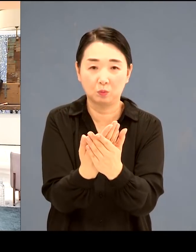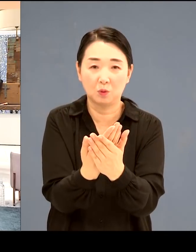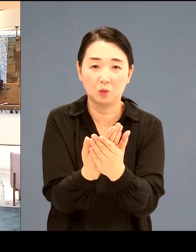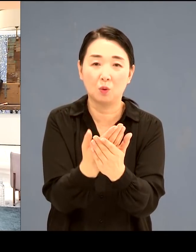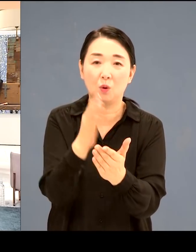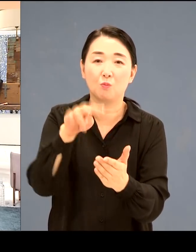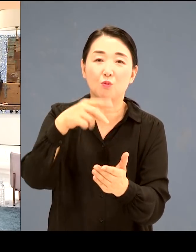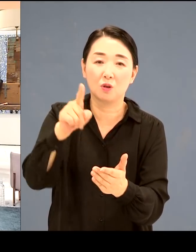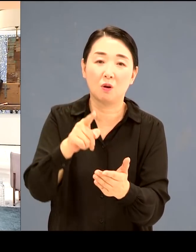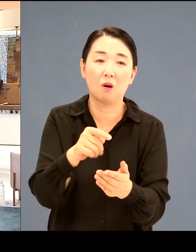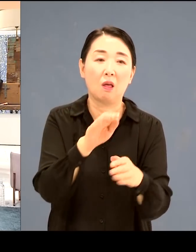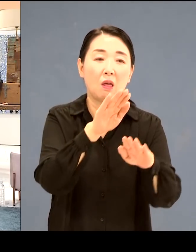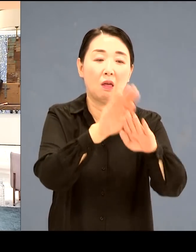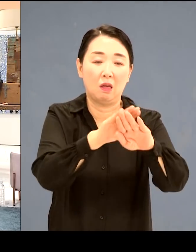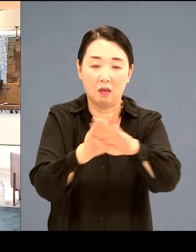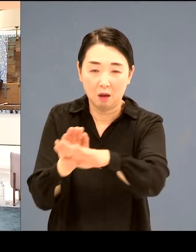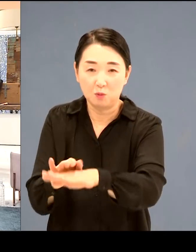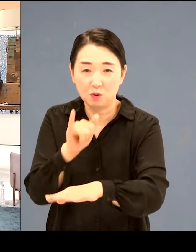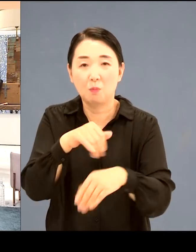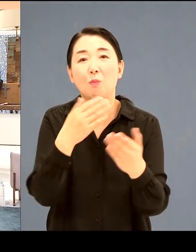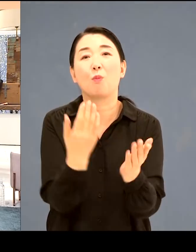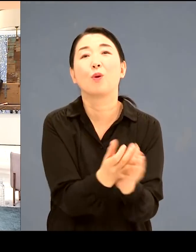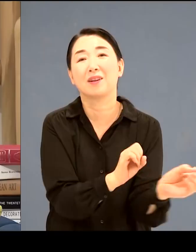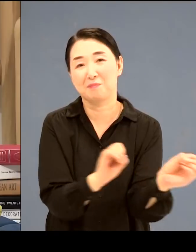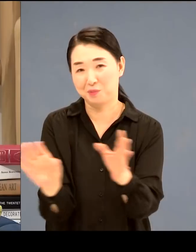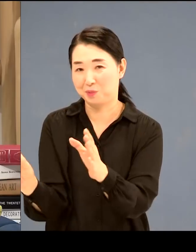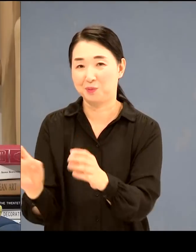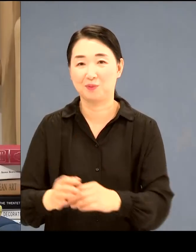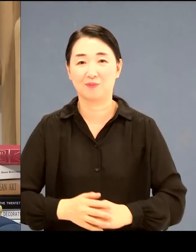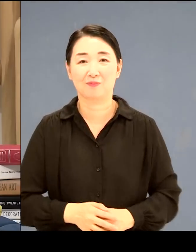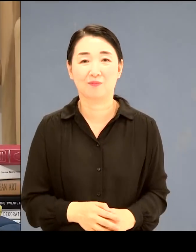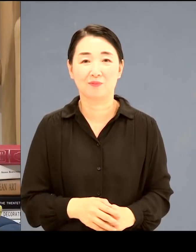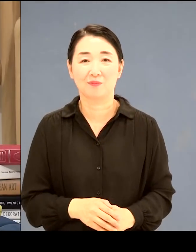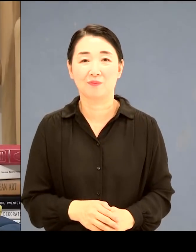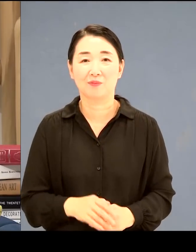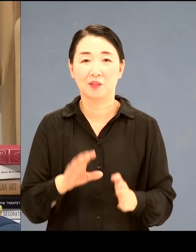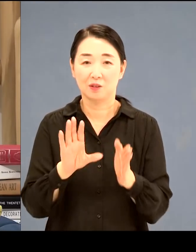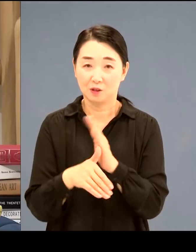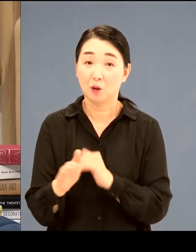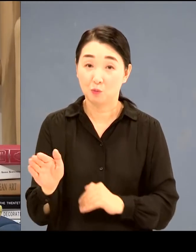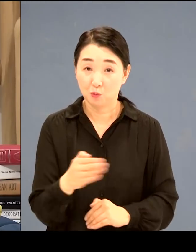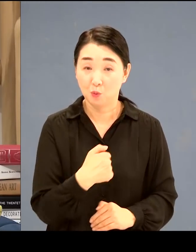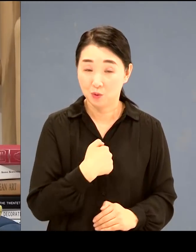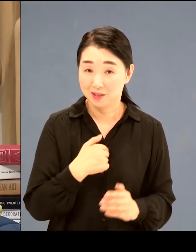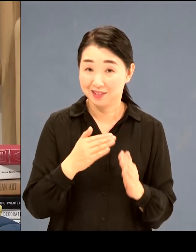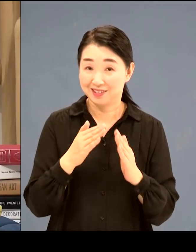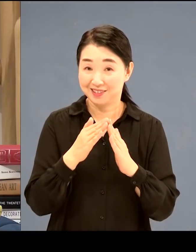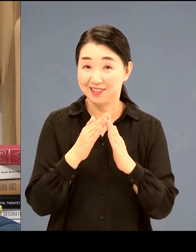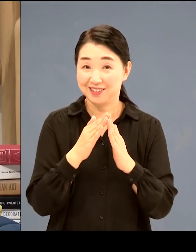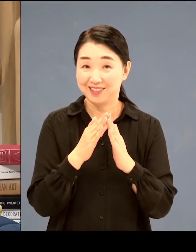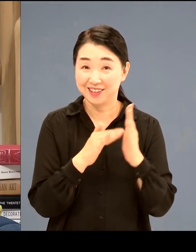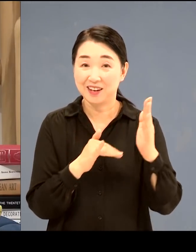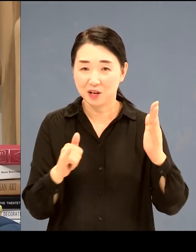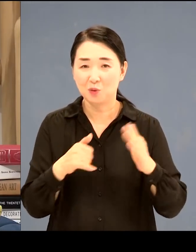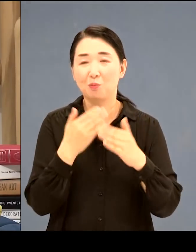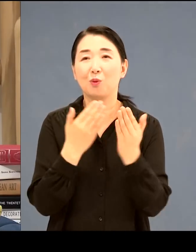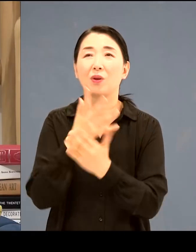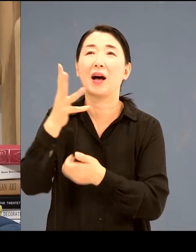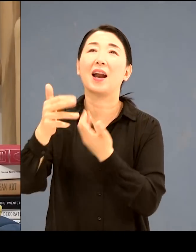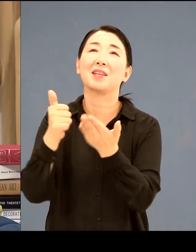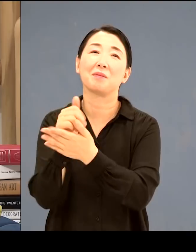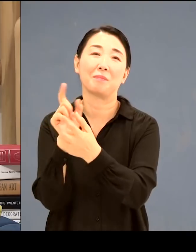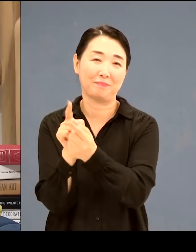것도 이런 네네네. 것도. 네. 그런 것도 다 버리시고 예. 그때부터 이제 저희 집안이 이제 하나님을